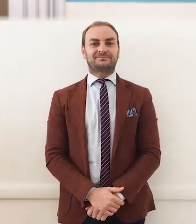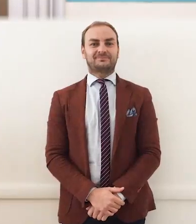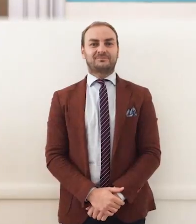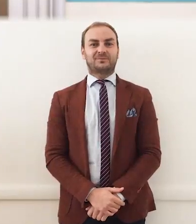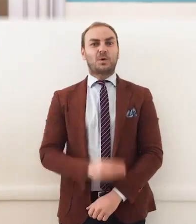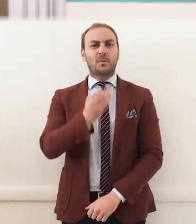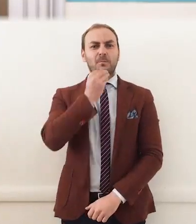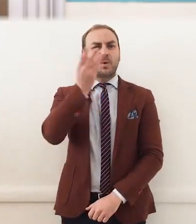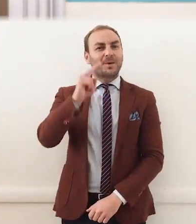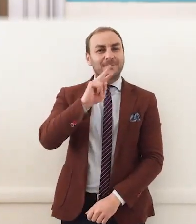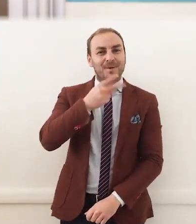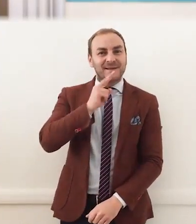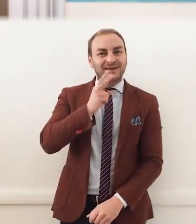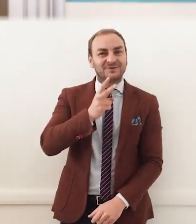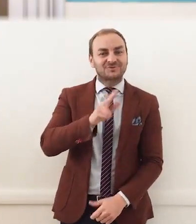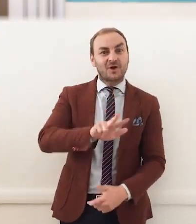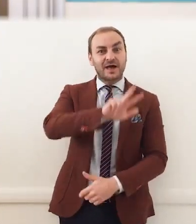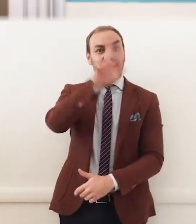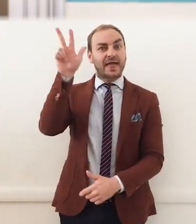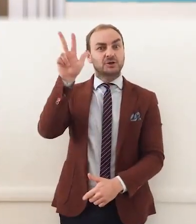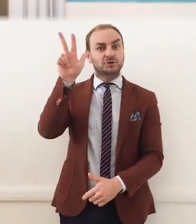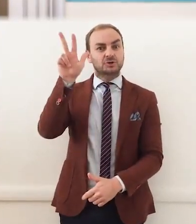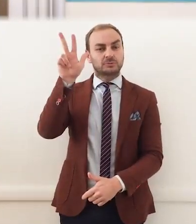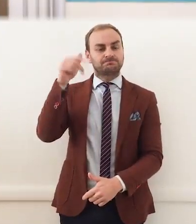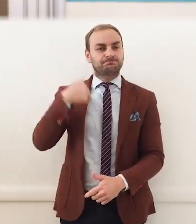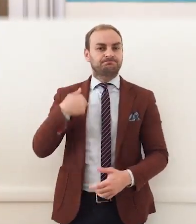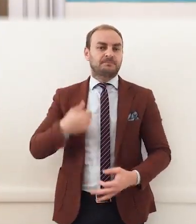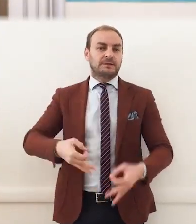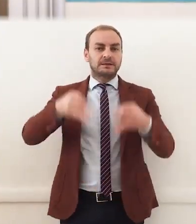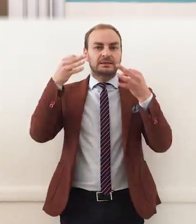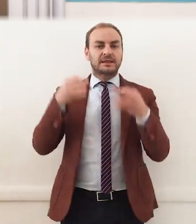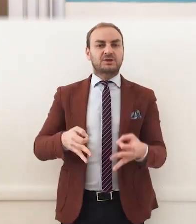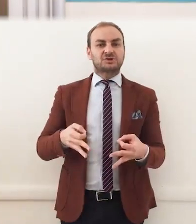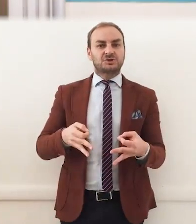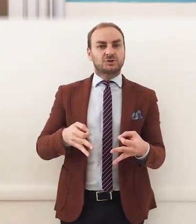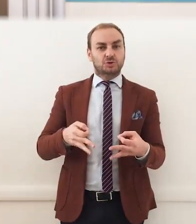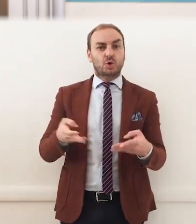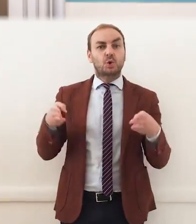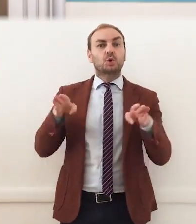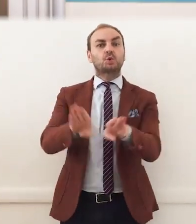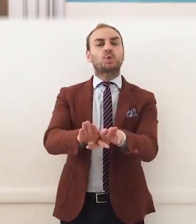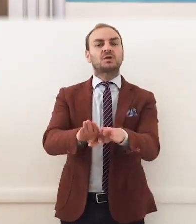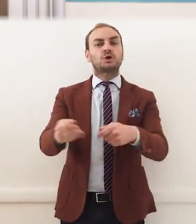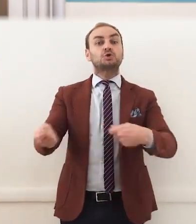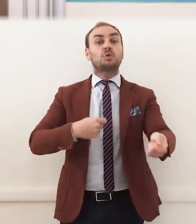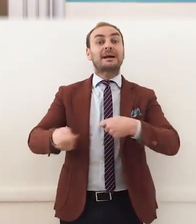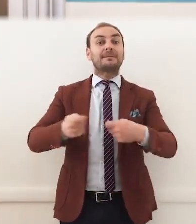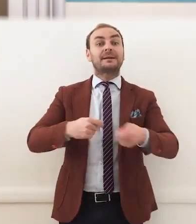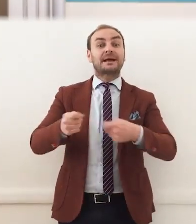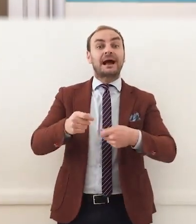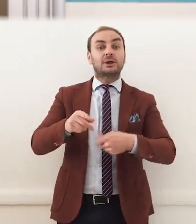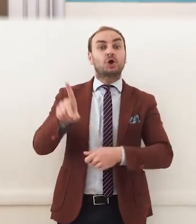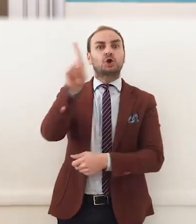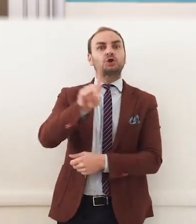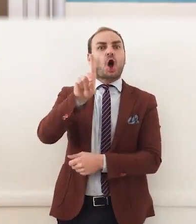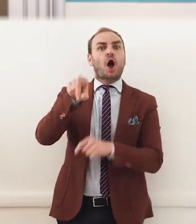buon pomeriggio reggio ho deciso rivedendo la mia posizione iniziale di chiudere i supermercati la domenica e di